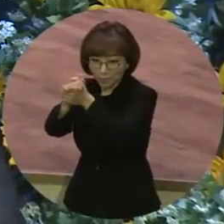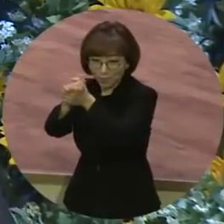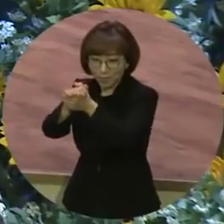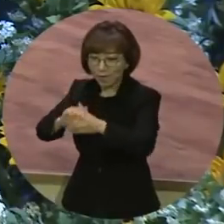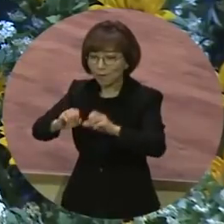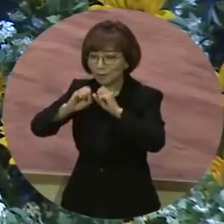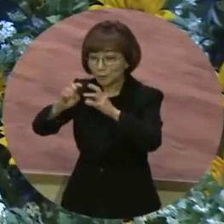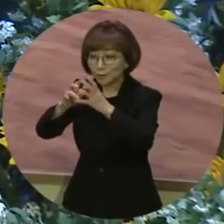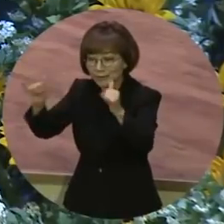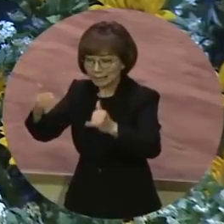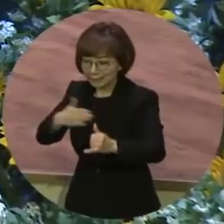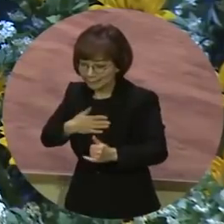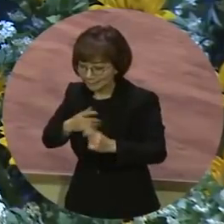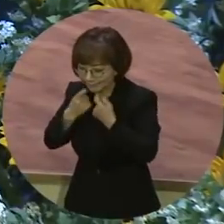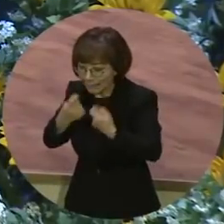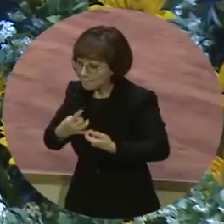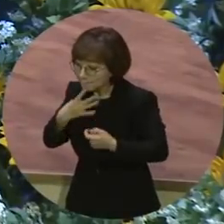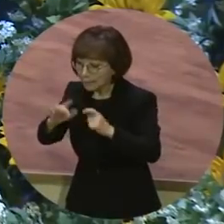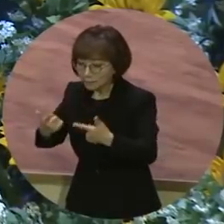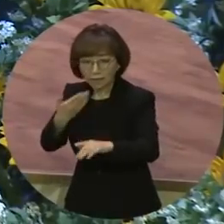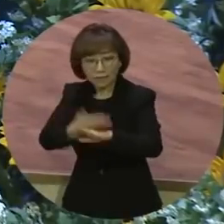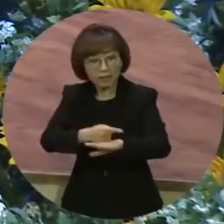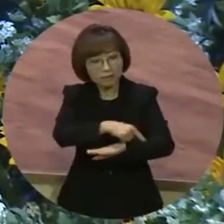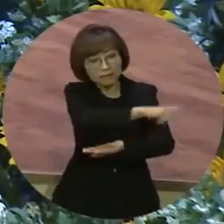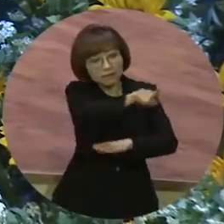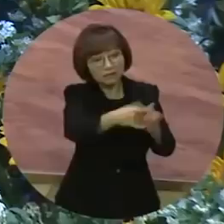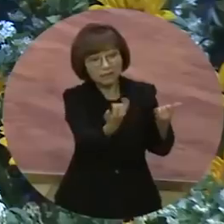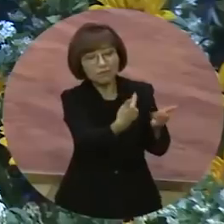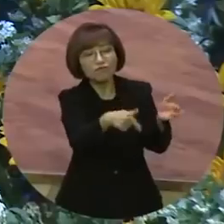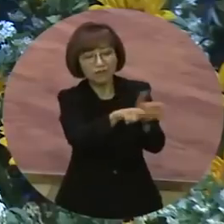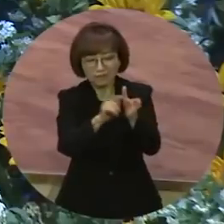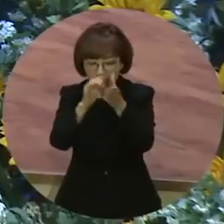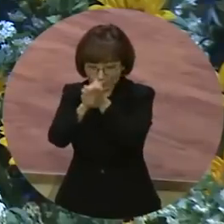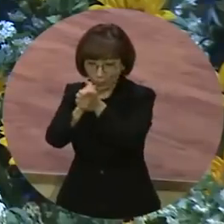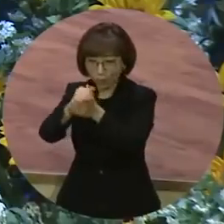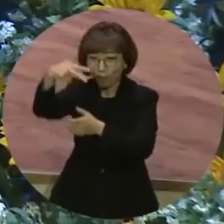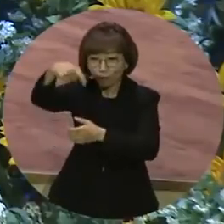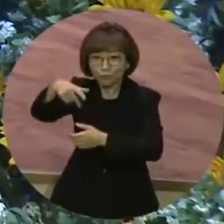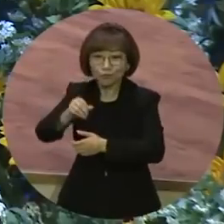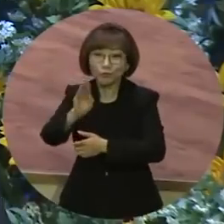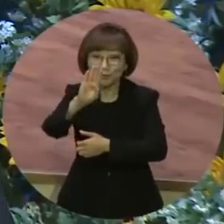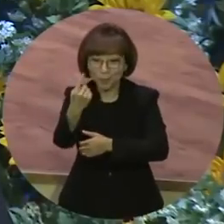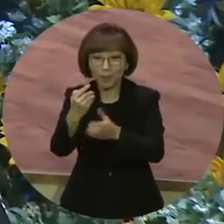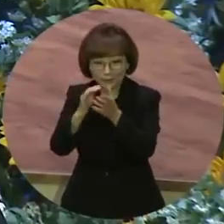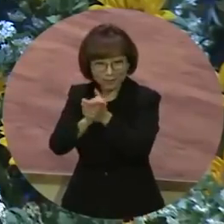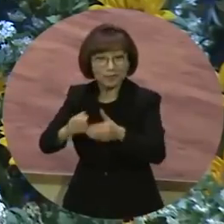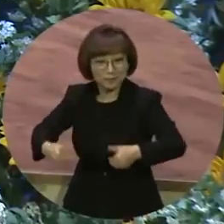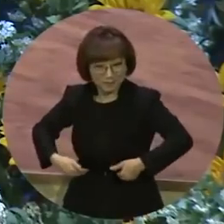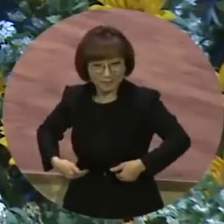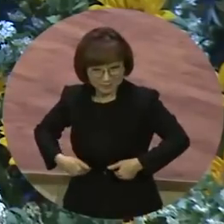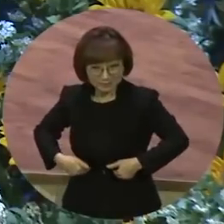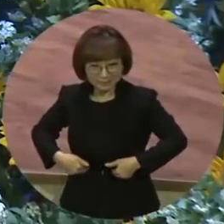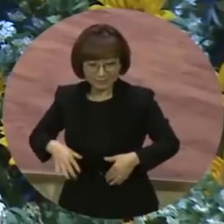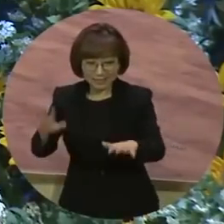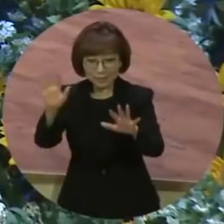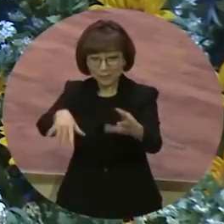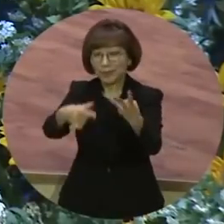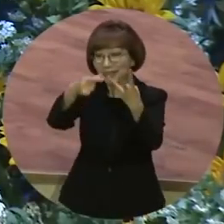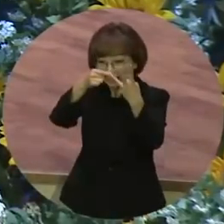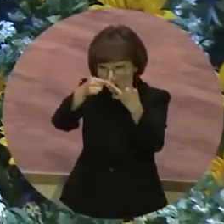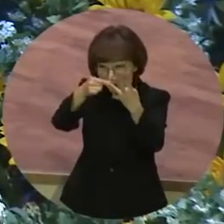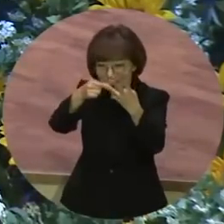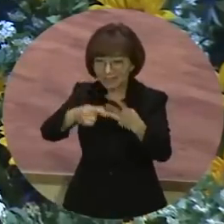중보 기도가 여러분 삶 속에 있기를 바랍니다. 세 번째 질문은 뭐냐? 나는 상대방을